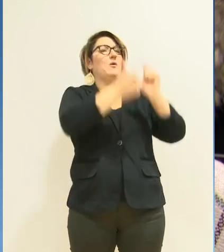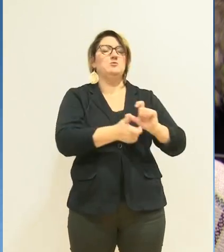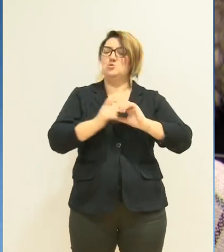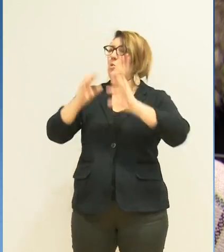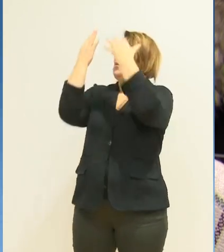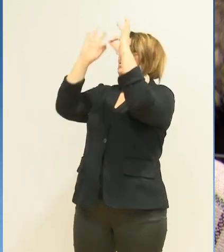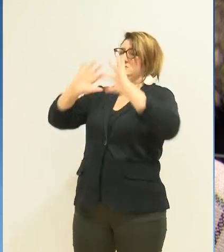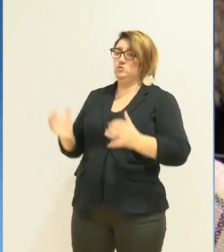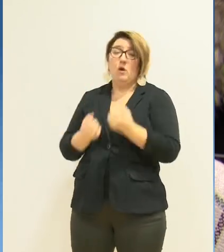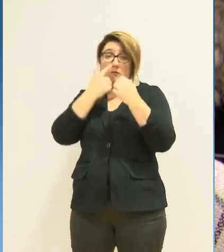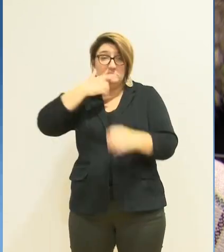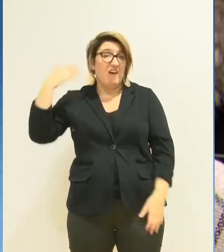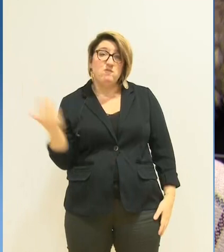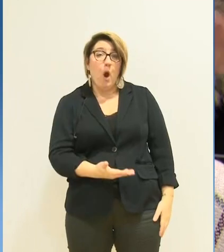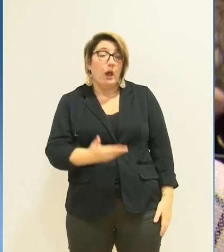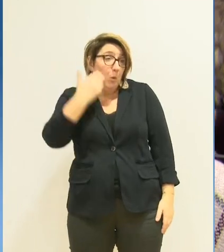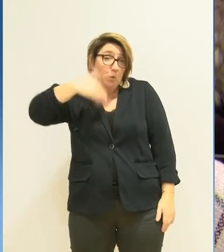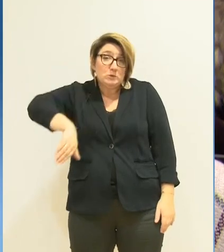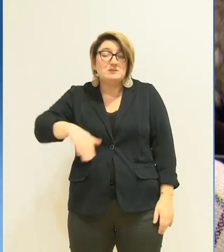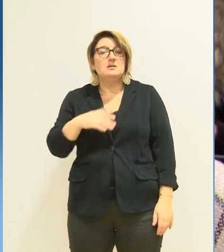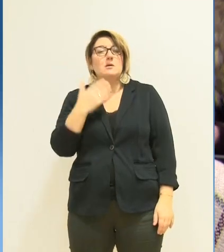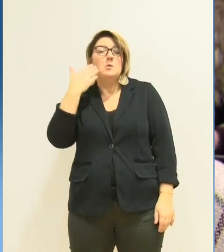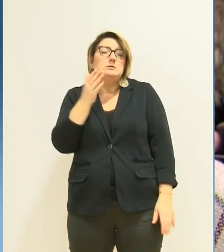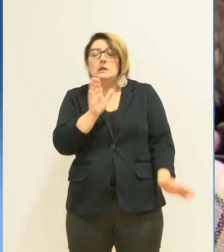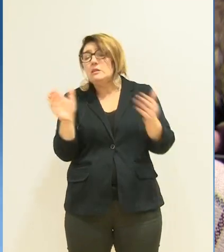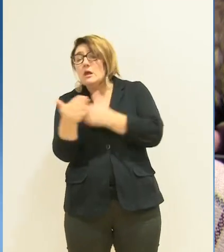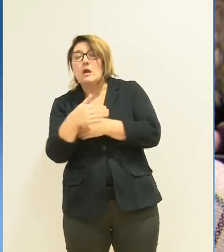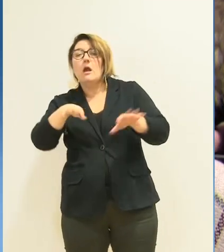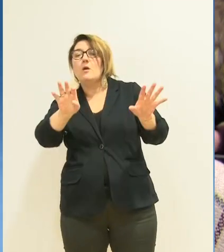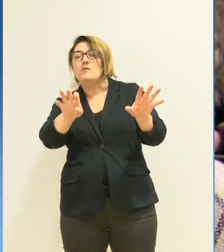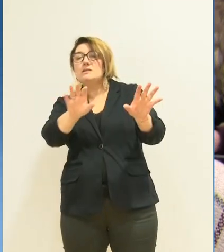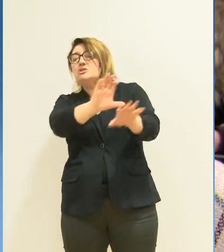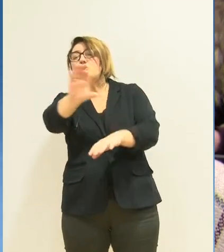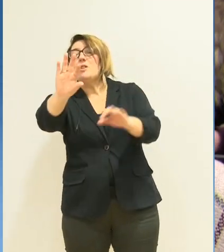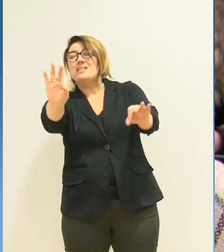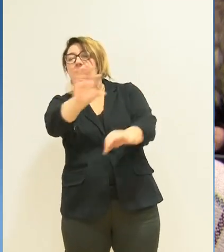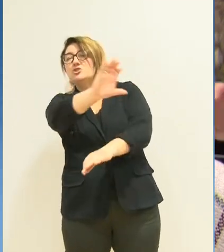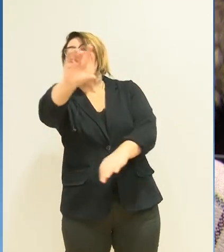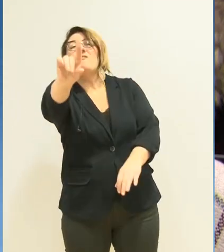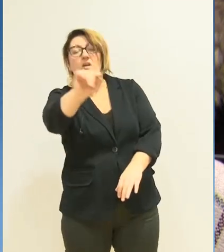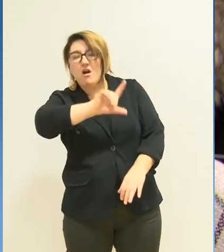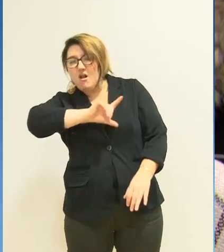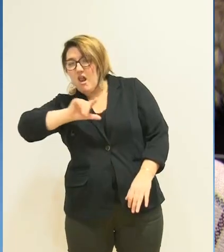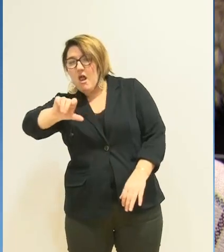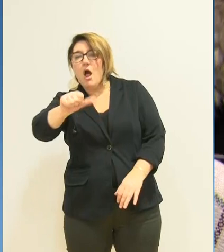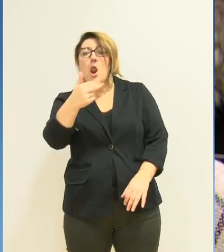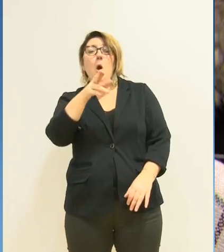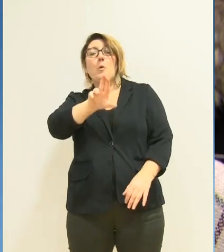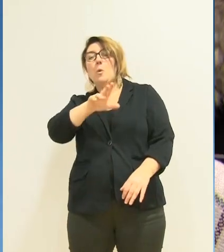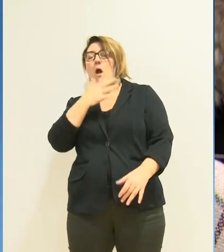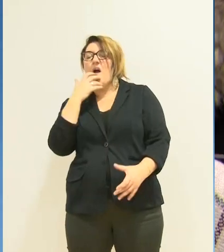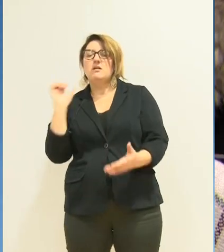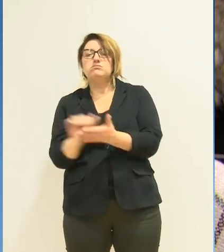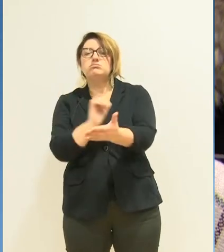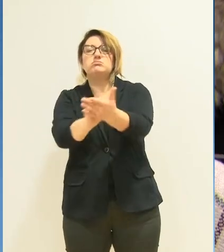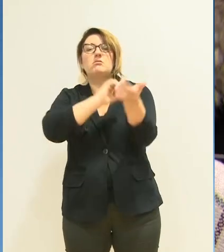foiré nous le savons bien maintenant on sait que en embuscade c'est là que le 90 le 110 le 120 que l'on henry huguette et qu'elle